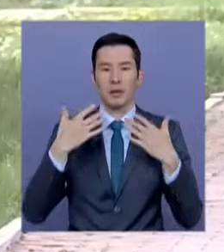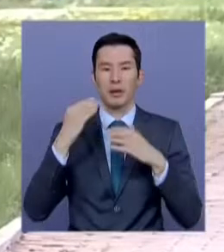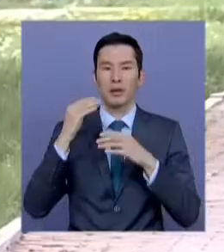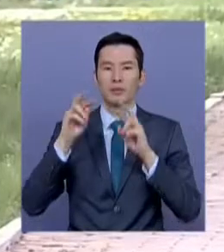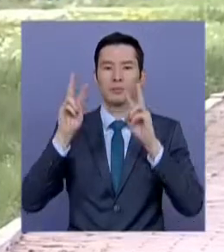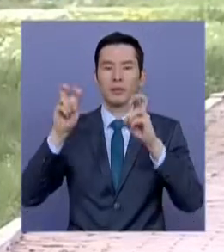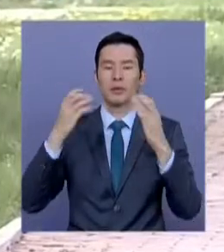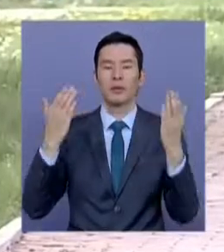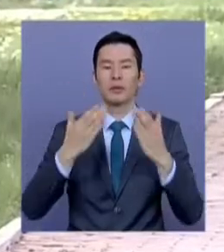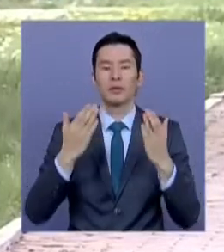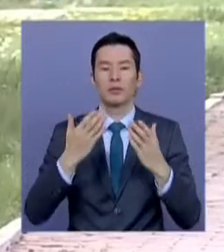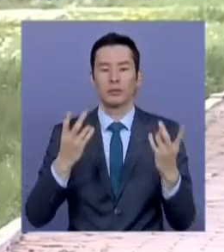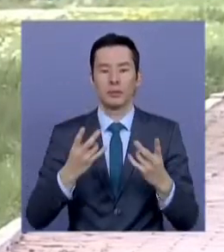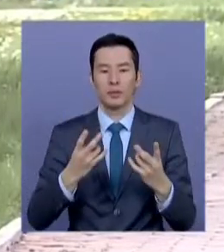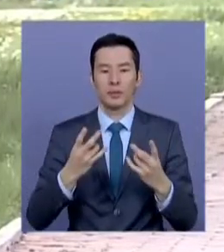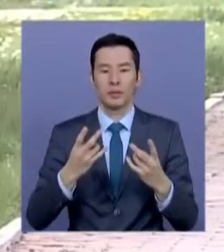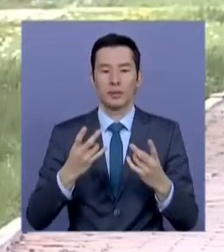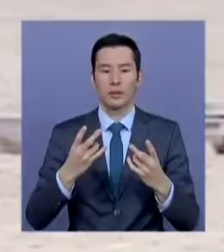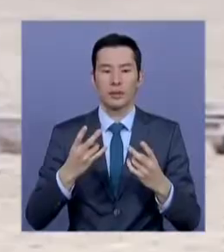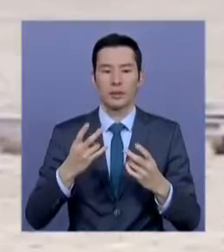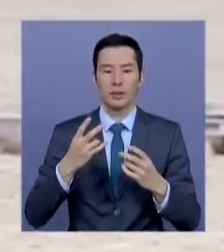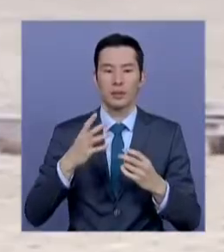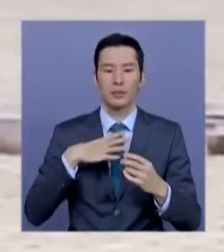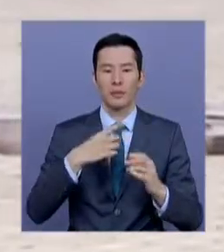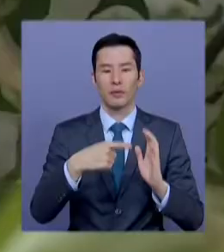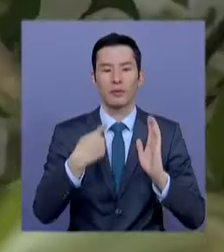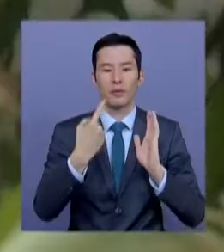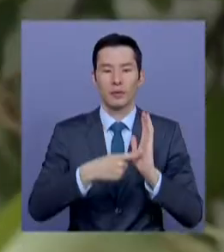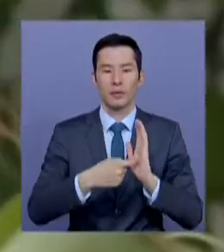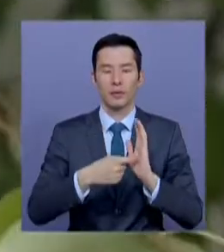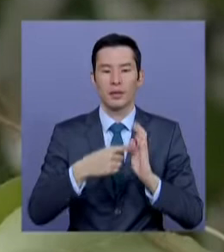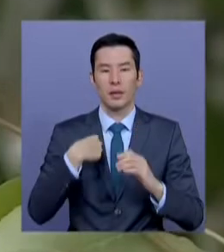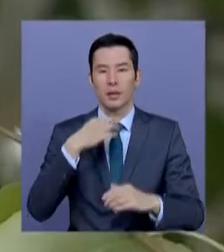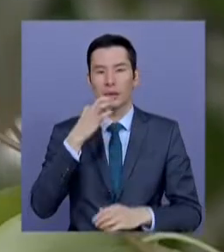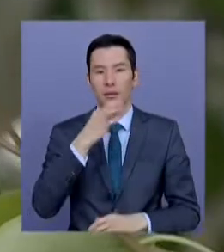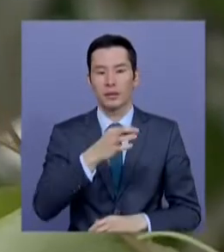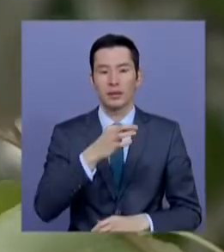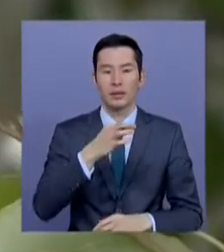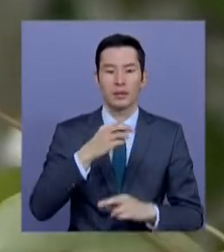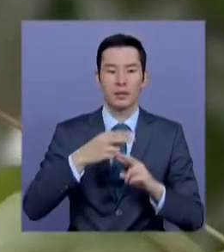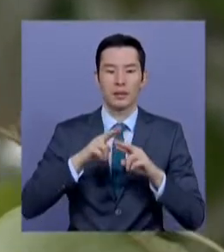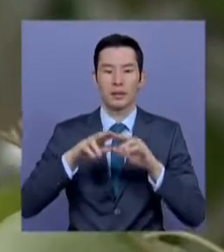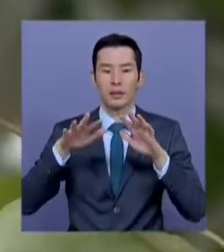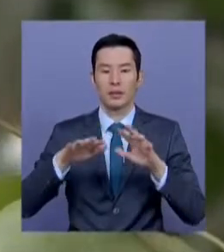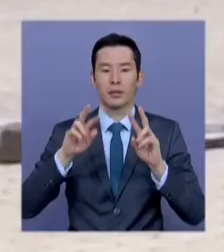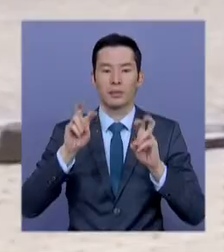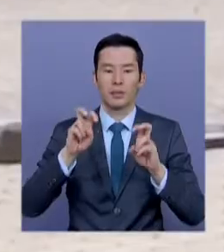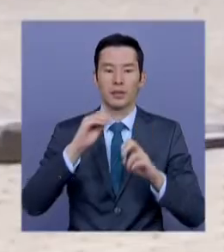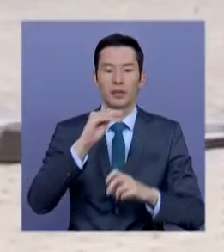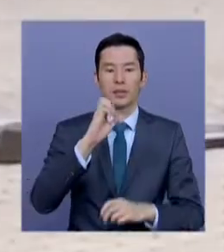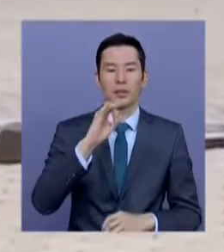ана ұсыныс жасаңдар деп сөйледі. Сұрақ қойған бала абдырақ қалды. Мен айттым, осыған жер үйік деп ат қойсақ қайтеді